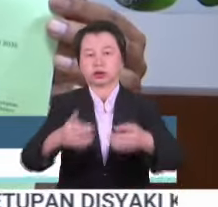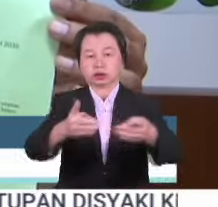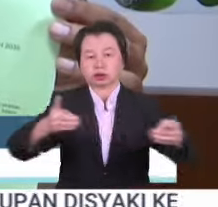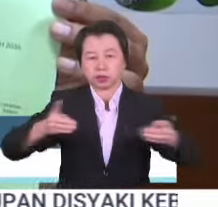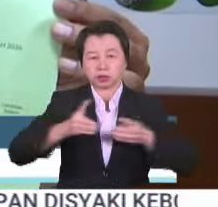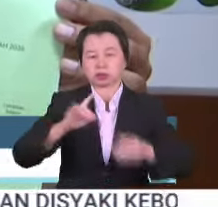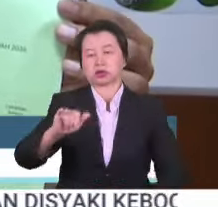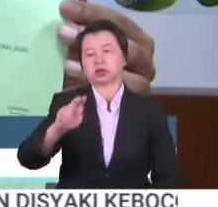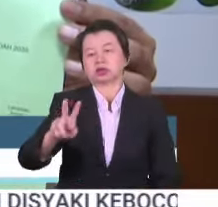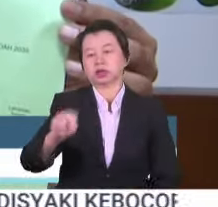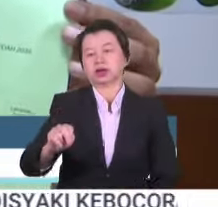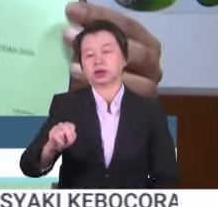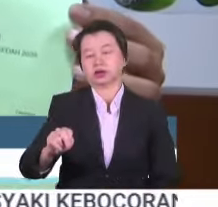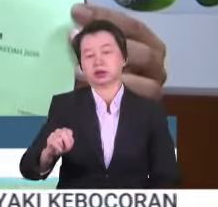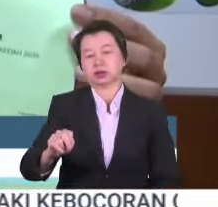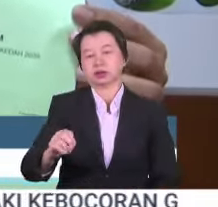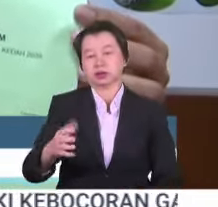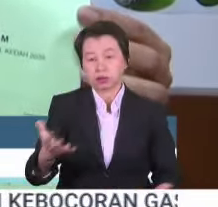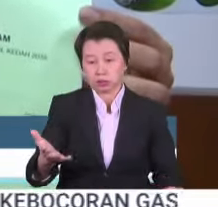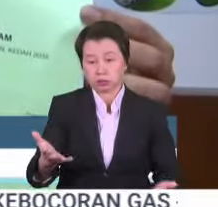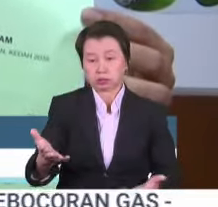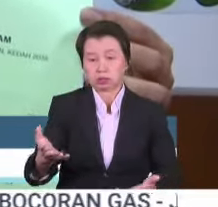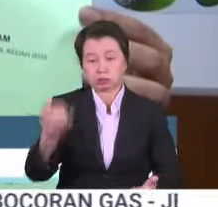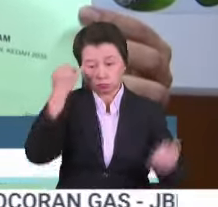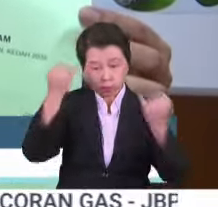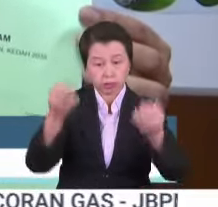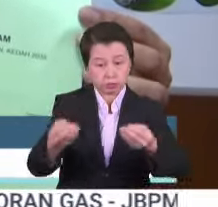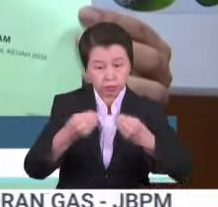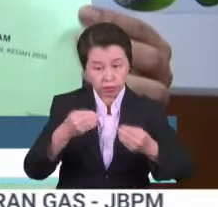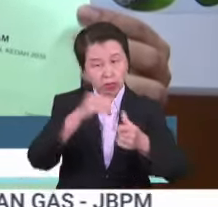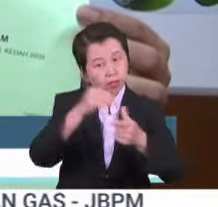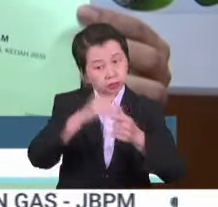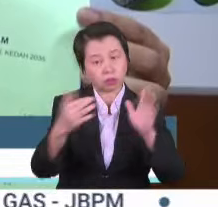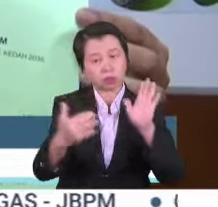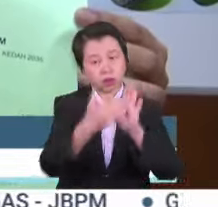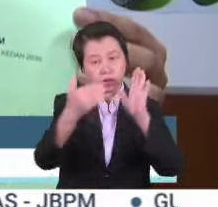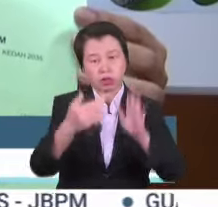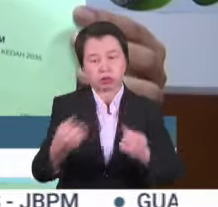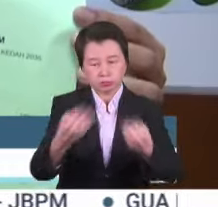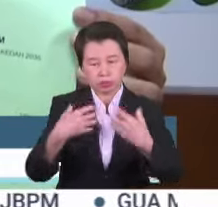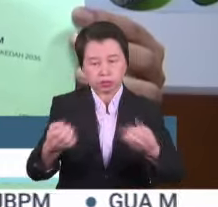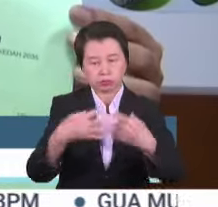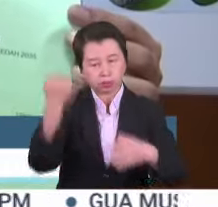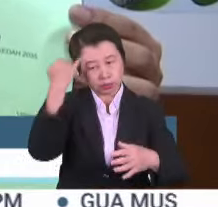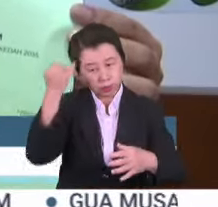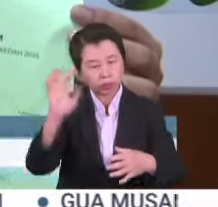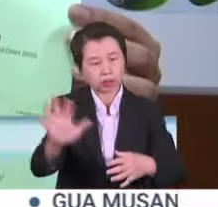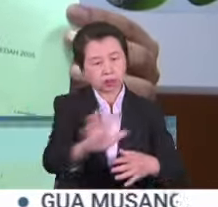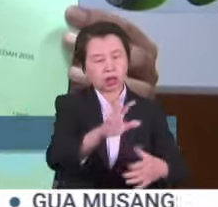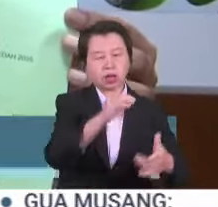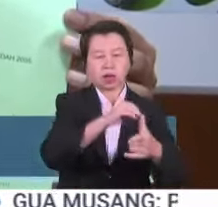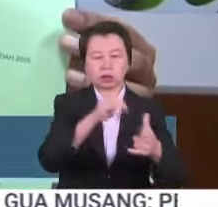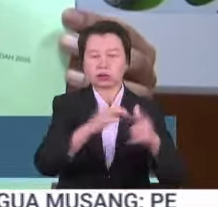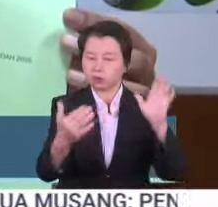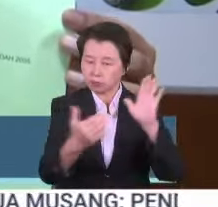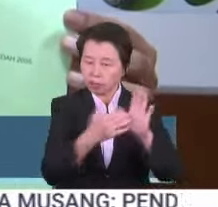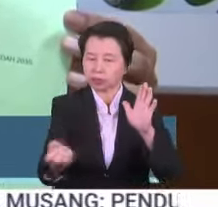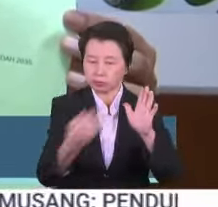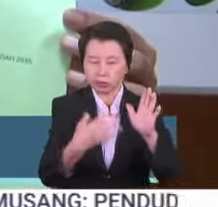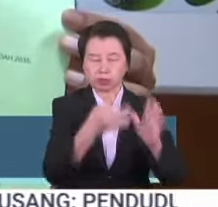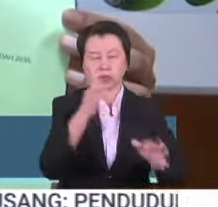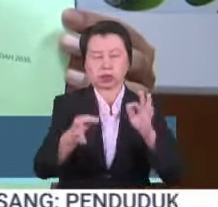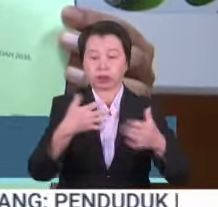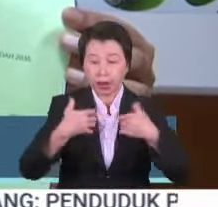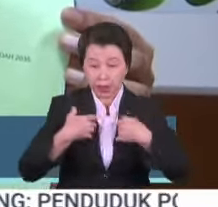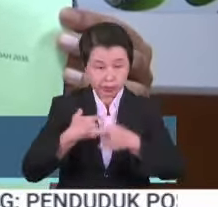sendiri jadi gunalah kesempatan ini sebaik mungkin untuk menyatakan pandangan pendapat mahupun bantahan jika